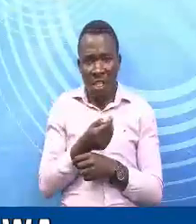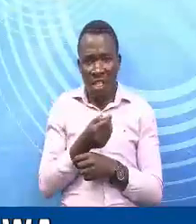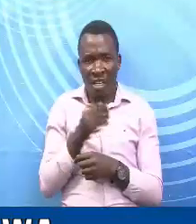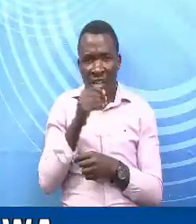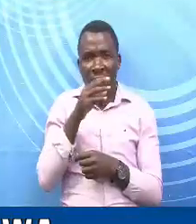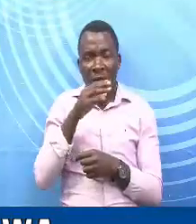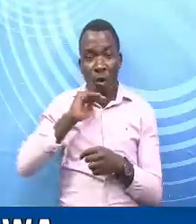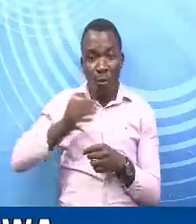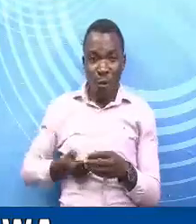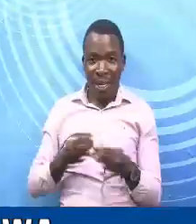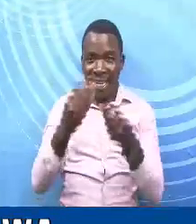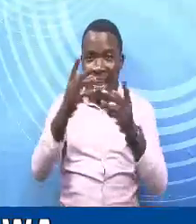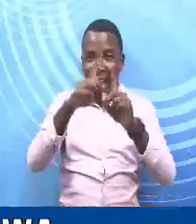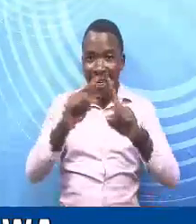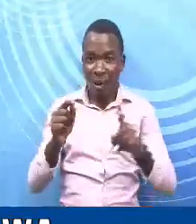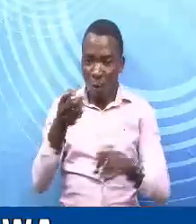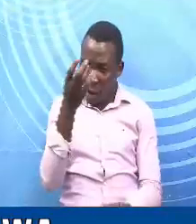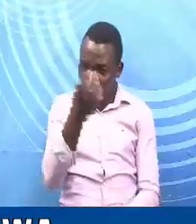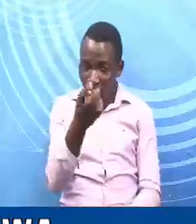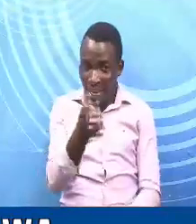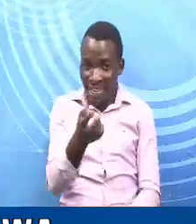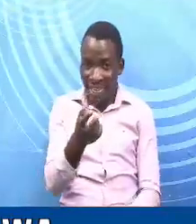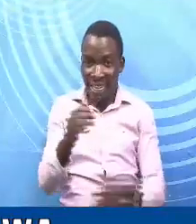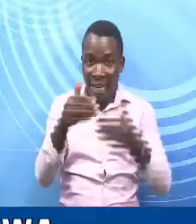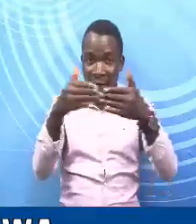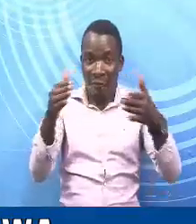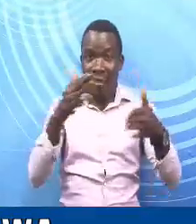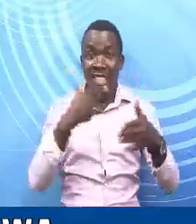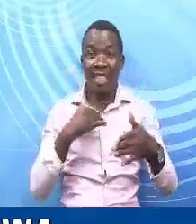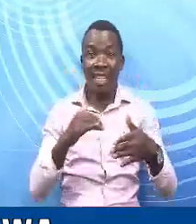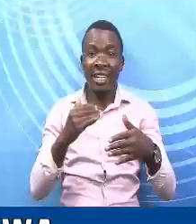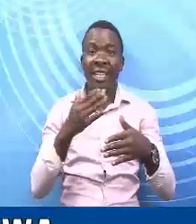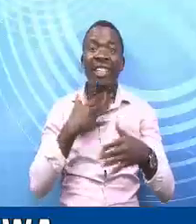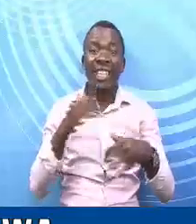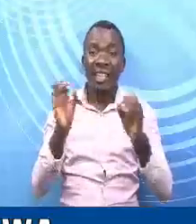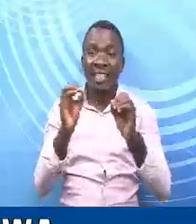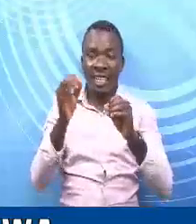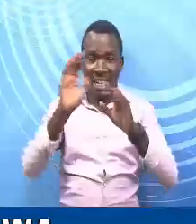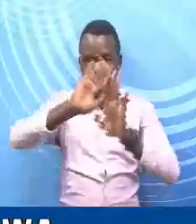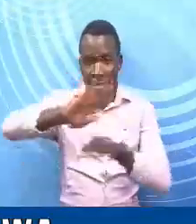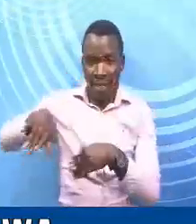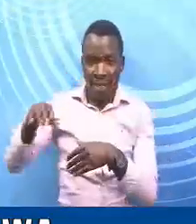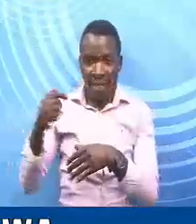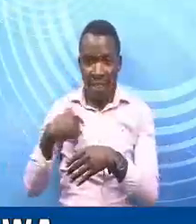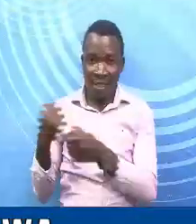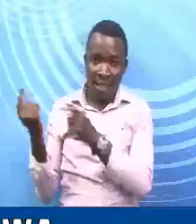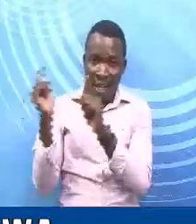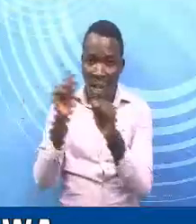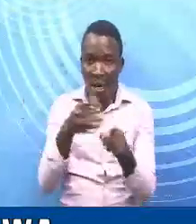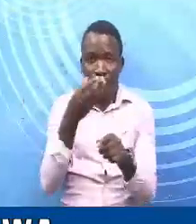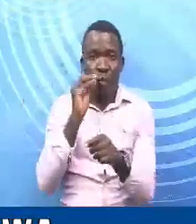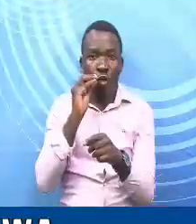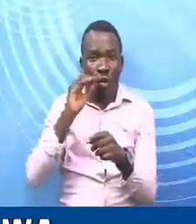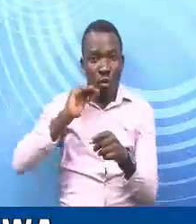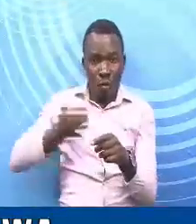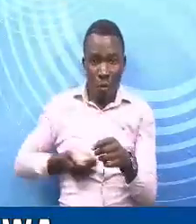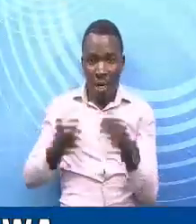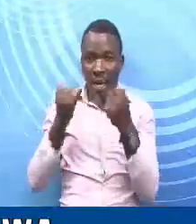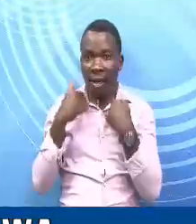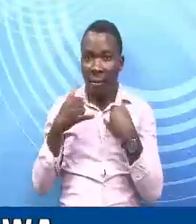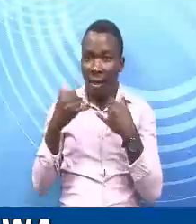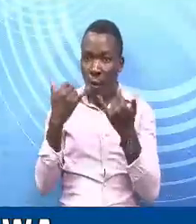ijambo ukomanga agakingura ashaka yabadashaka rorera nge natashe ntashi wanje umugore ambwati uyu munsi ntago